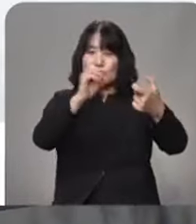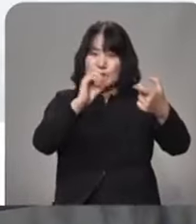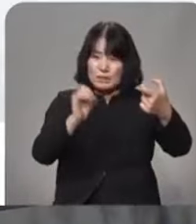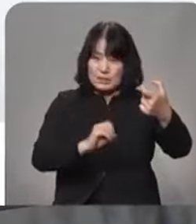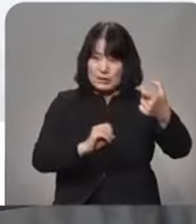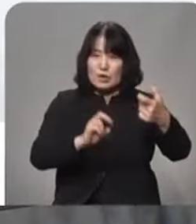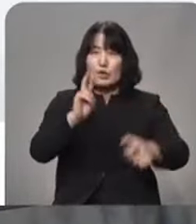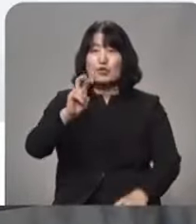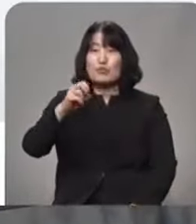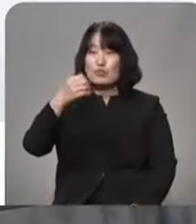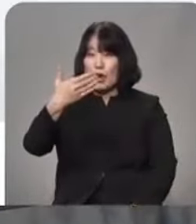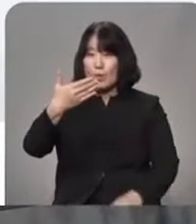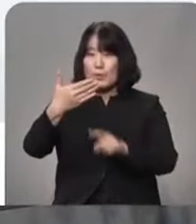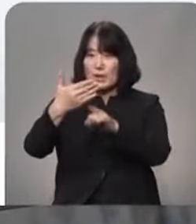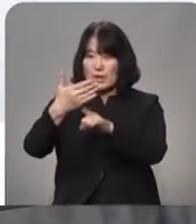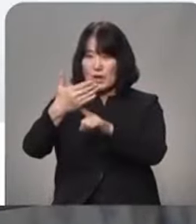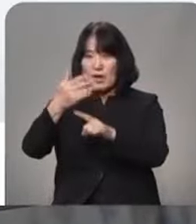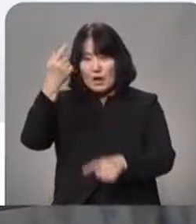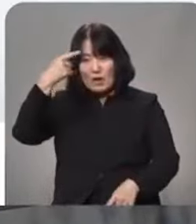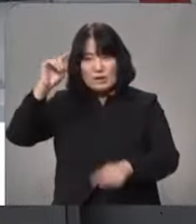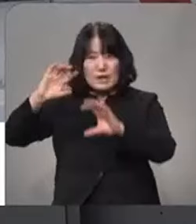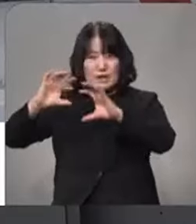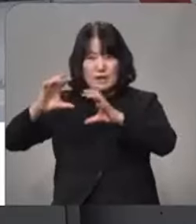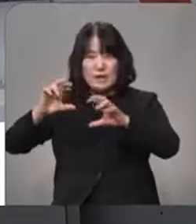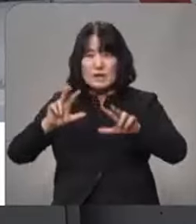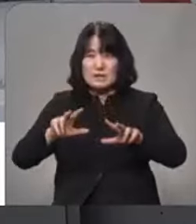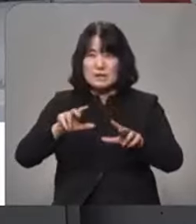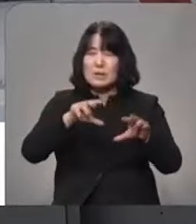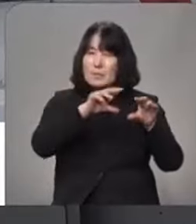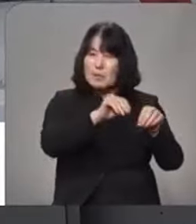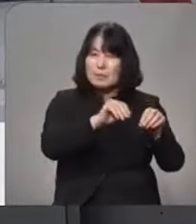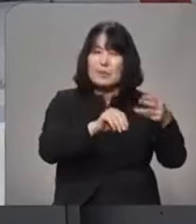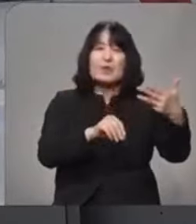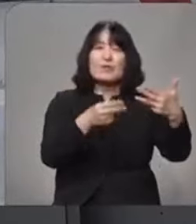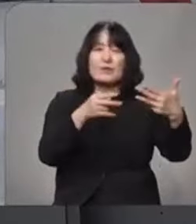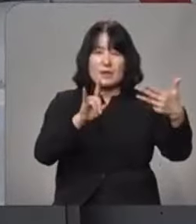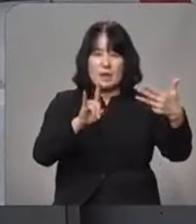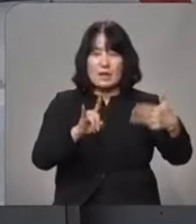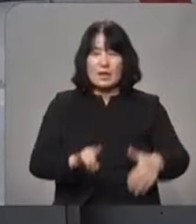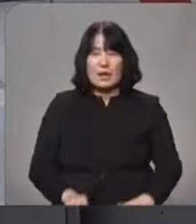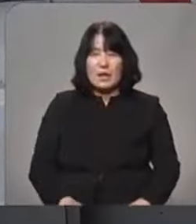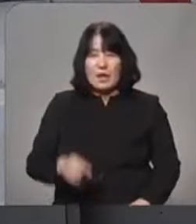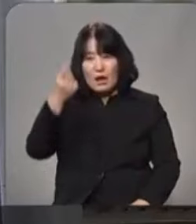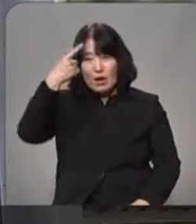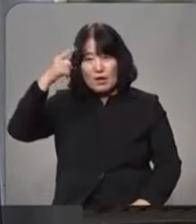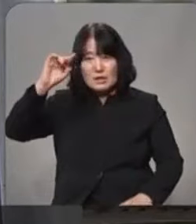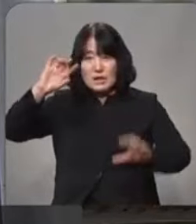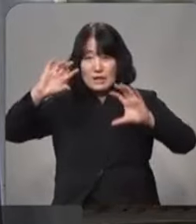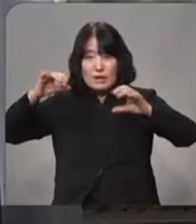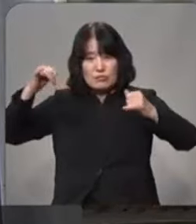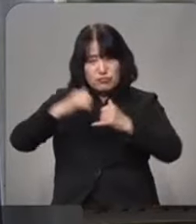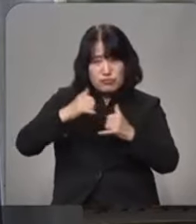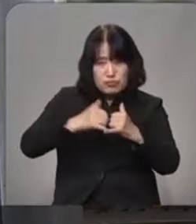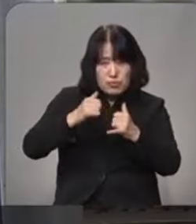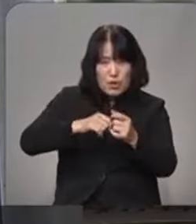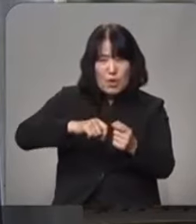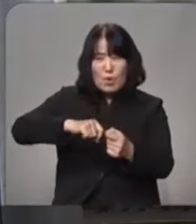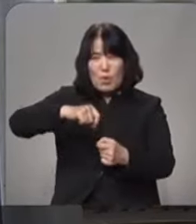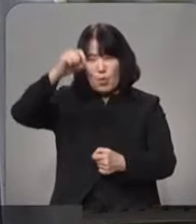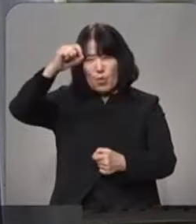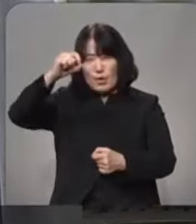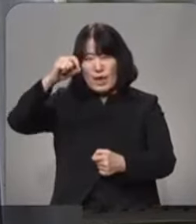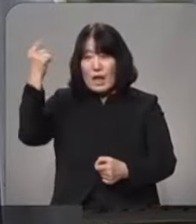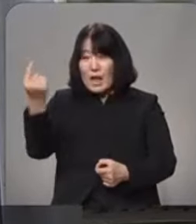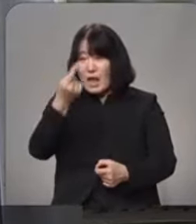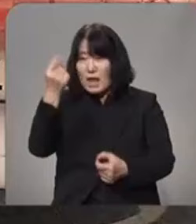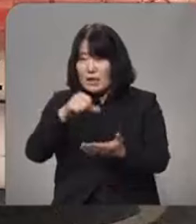60%인 29대나 되는데 8대는 가동할 수 없습니다. 러시아 우크라이나 전쟁 장기화로 헬기 부품을 구할 수